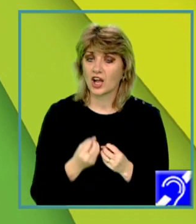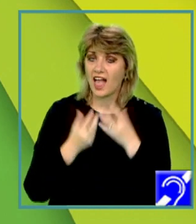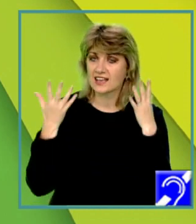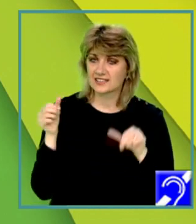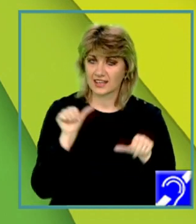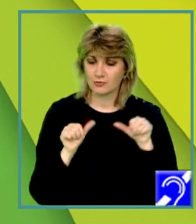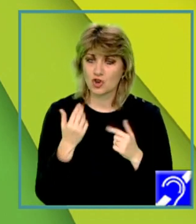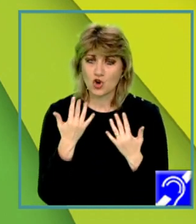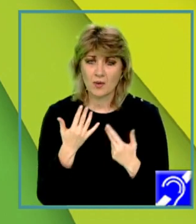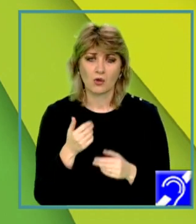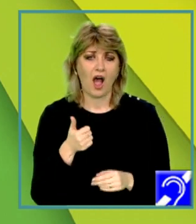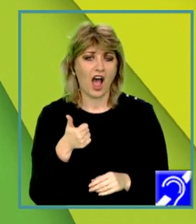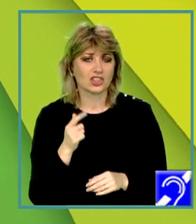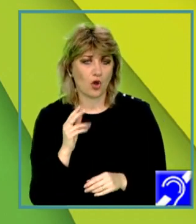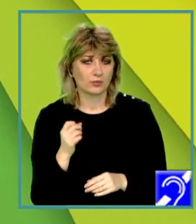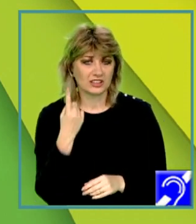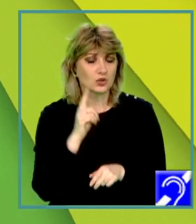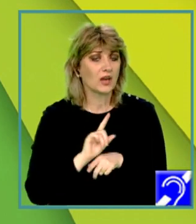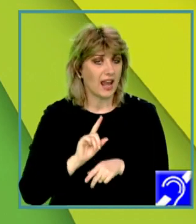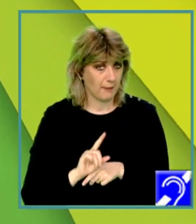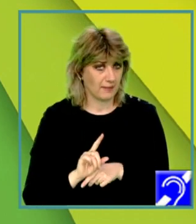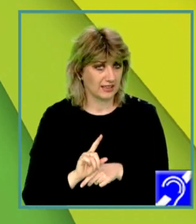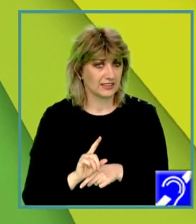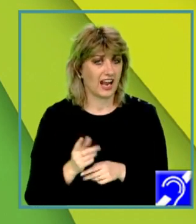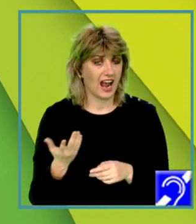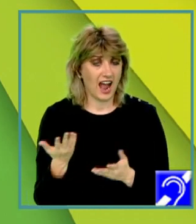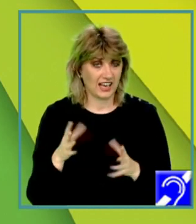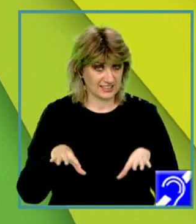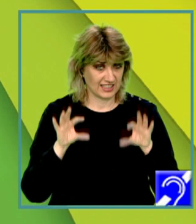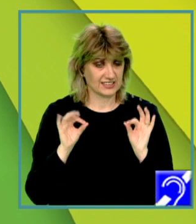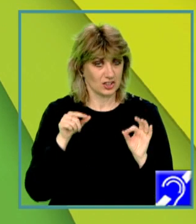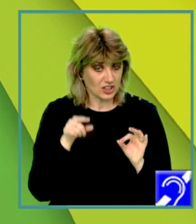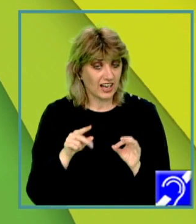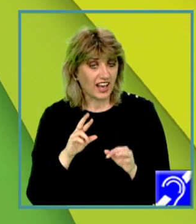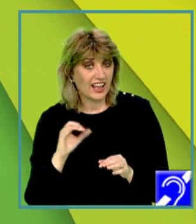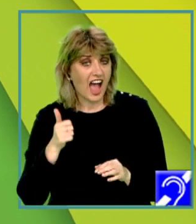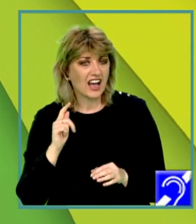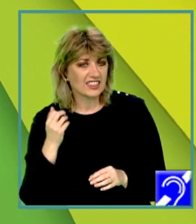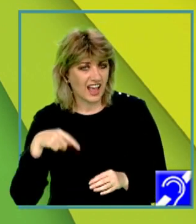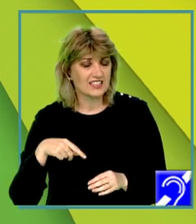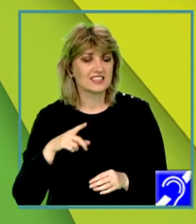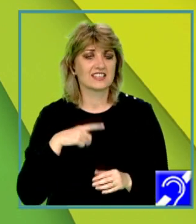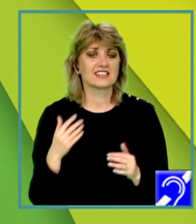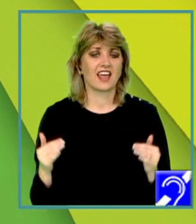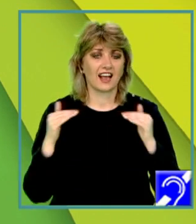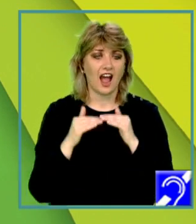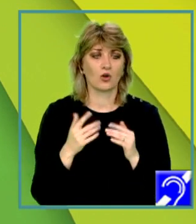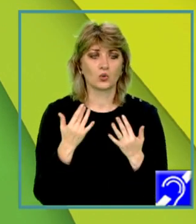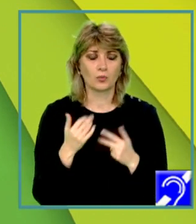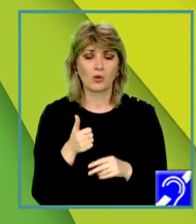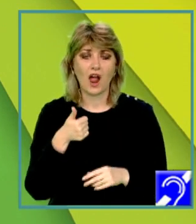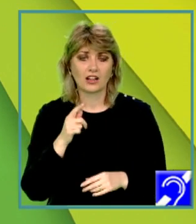numărul atomilor dintre un element care se găsește în reactanți este egal cu numărul atomilor